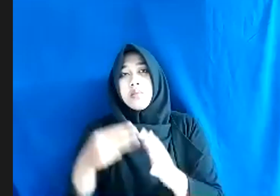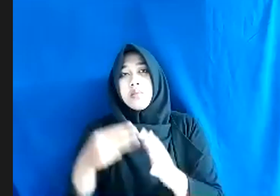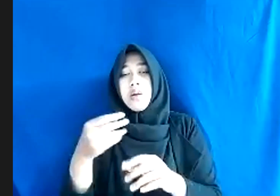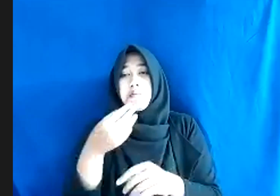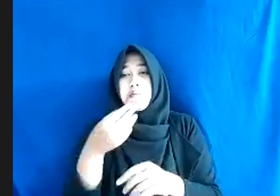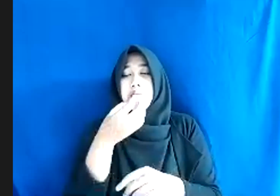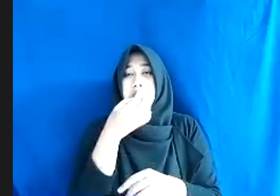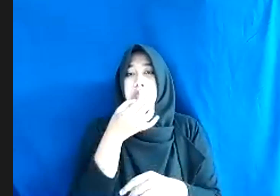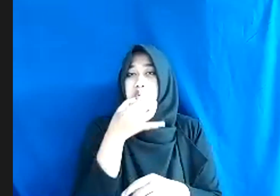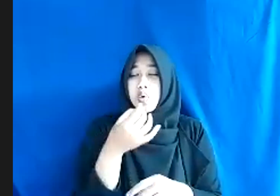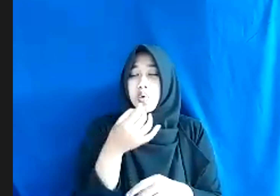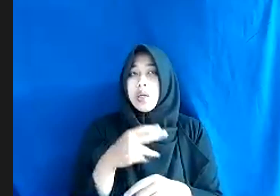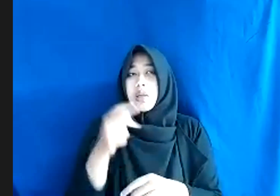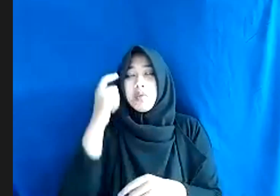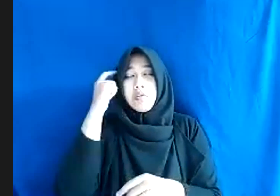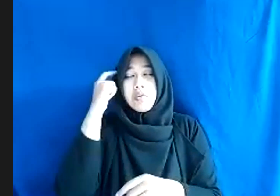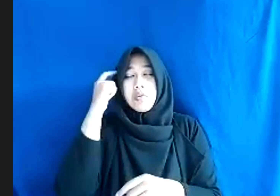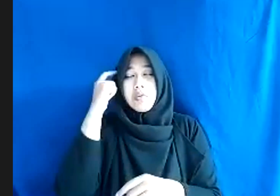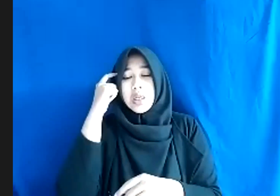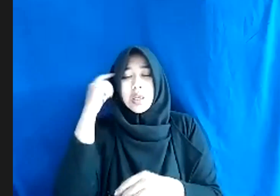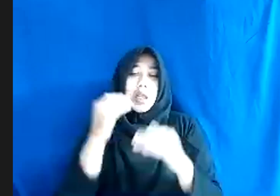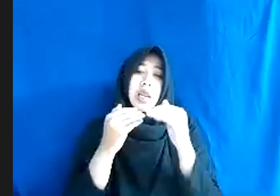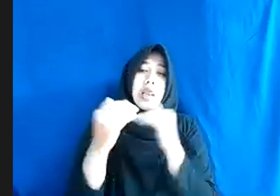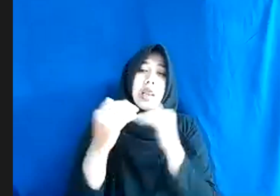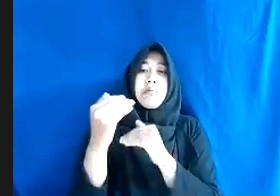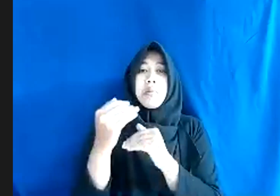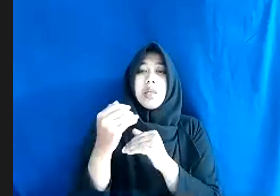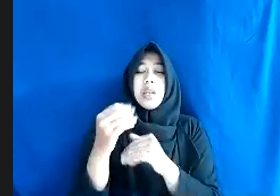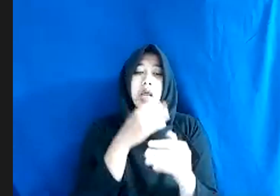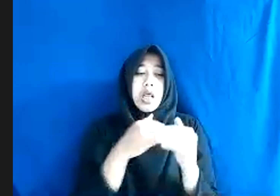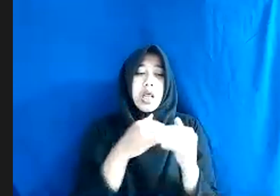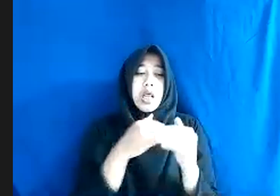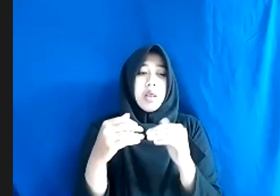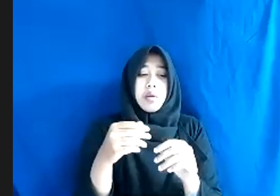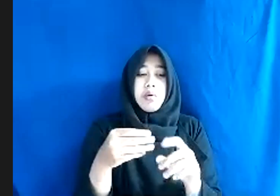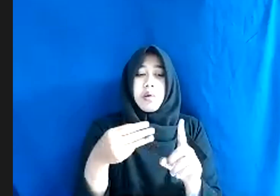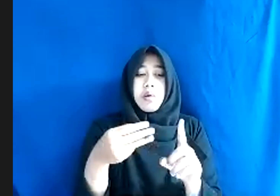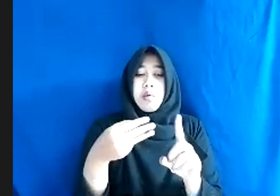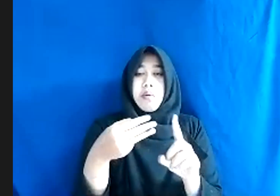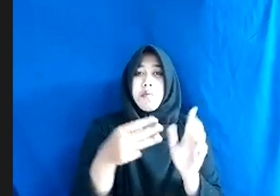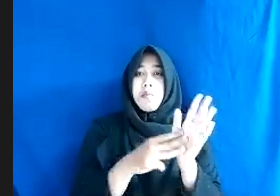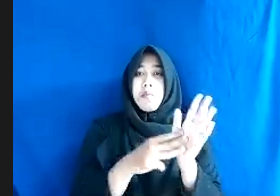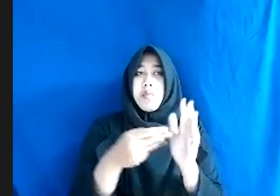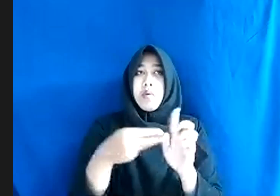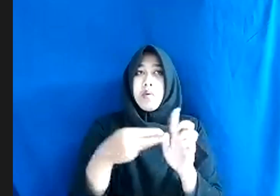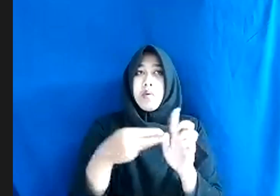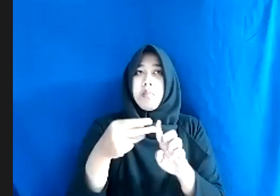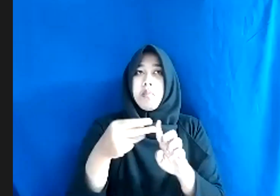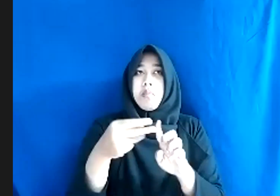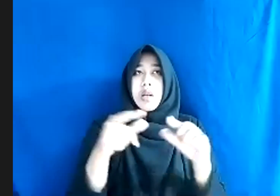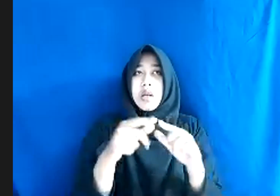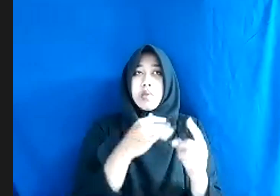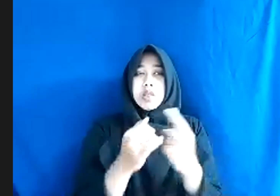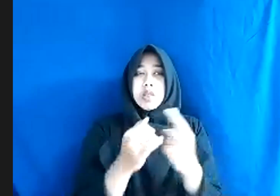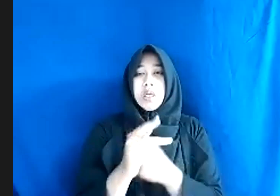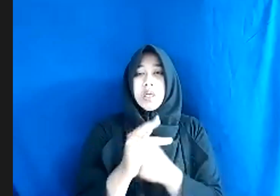lebih dan lebih membela ke masyarakat kita sendiri seperti itu. Terima kasih sekali untuk sore